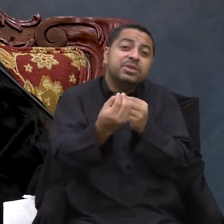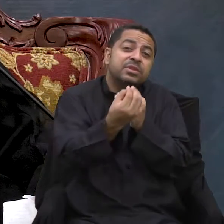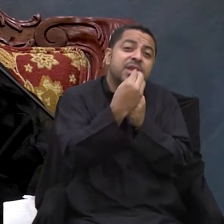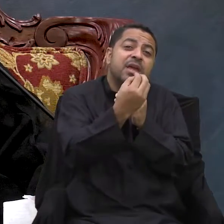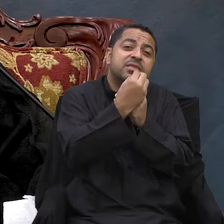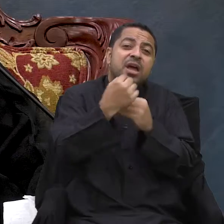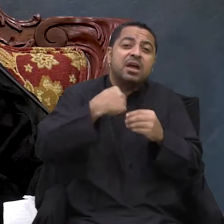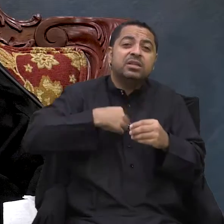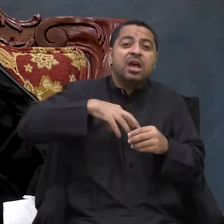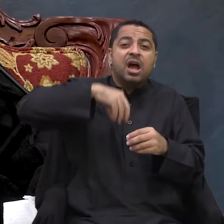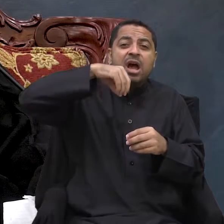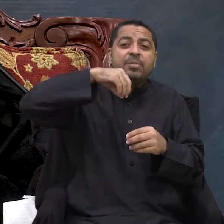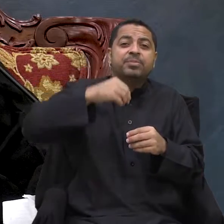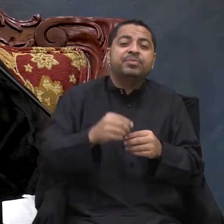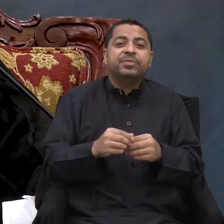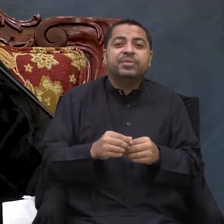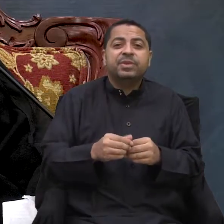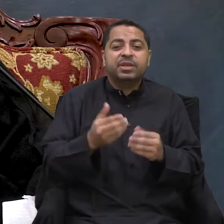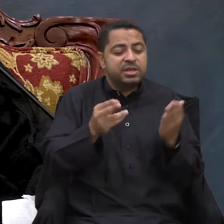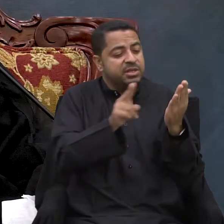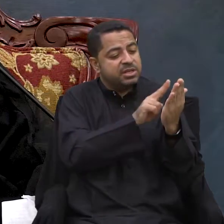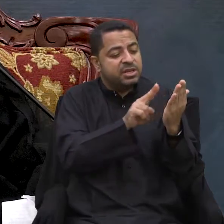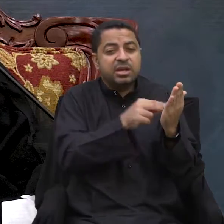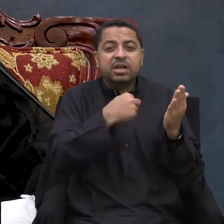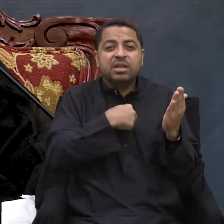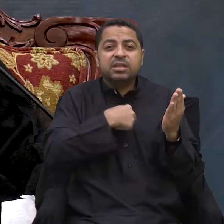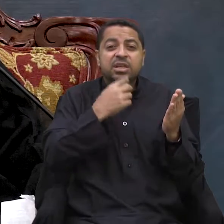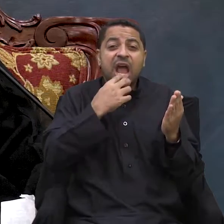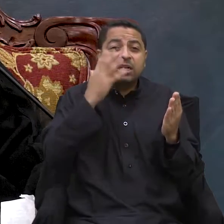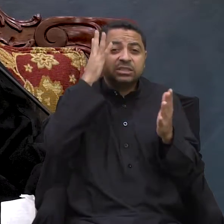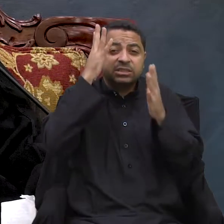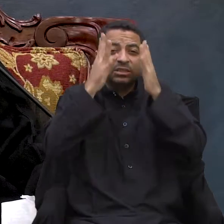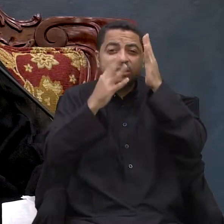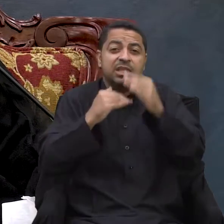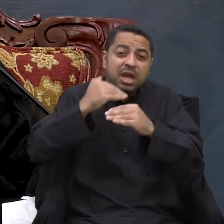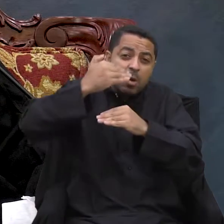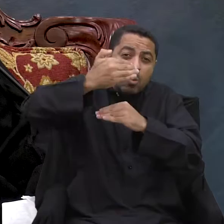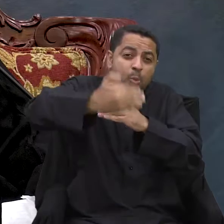نفسه، يقرأ شيئا عن مصيبته المنتظرة.